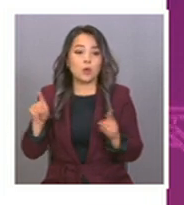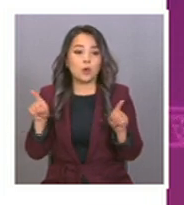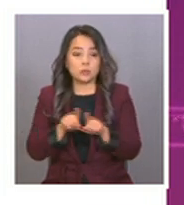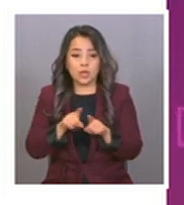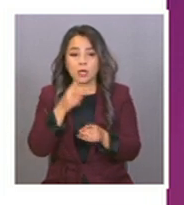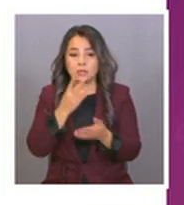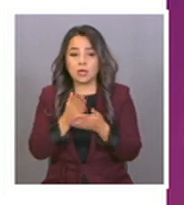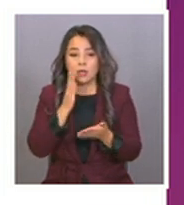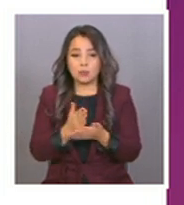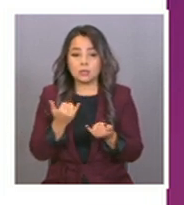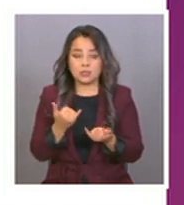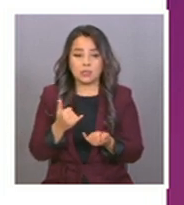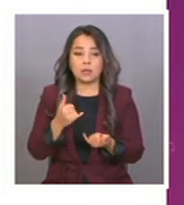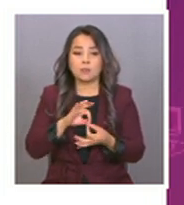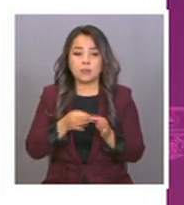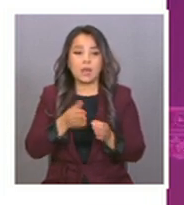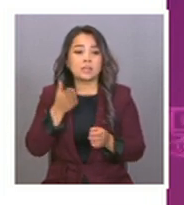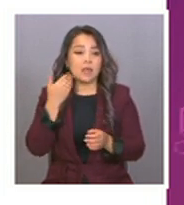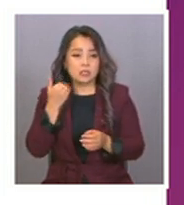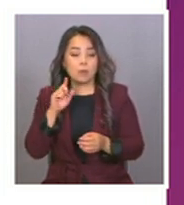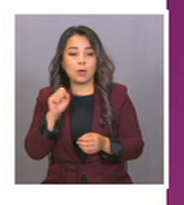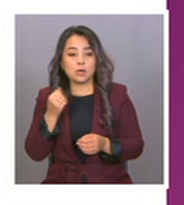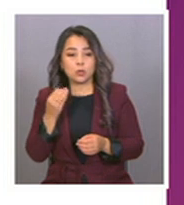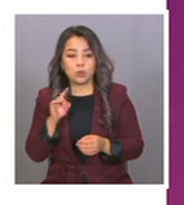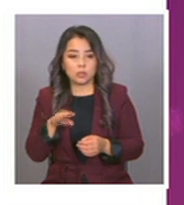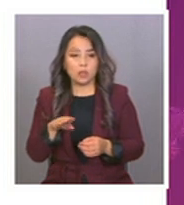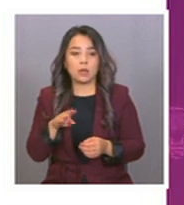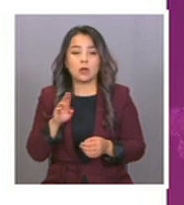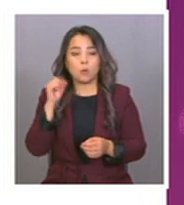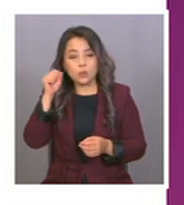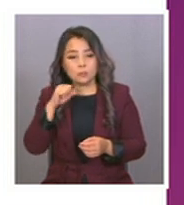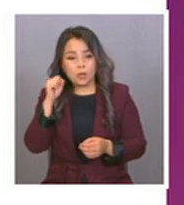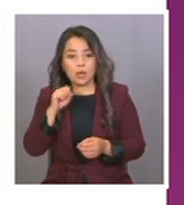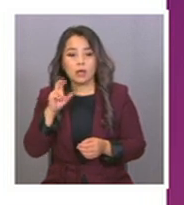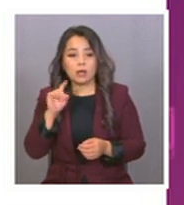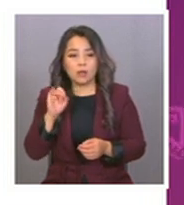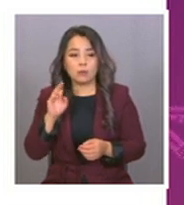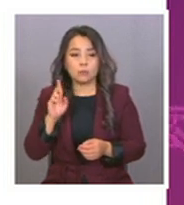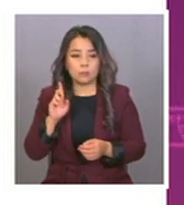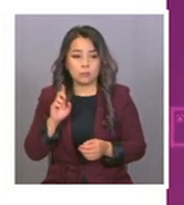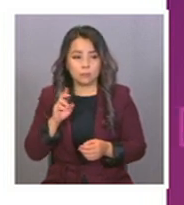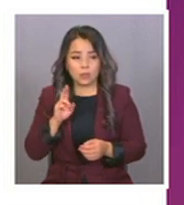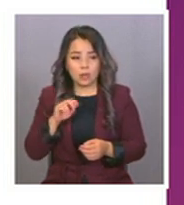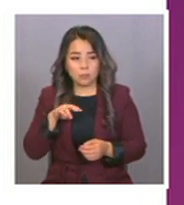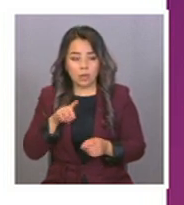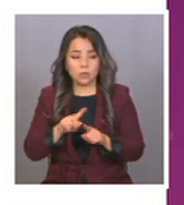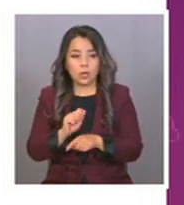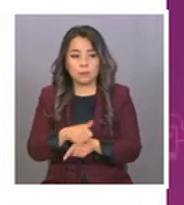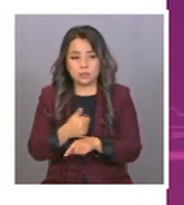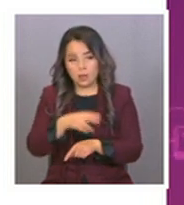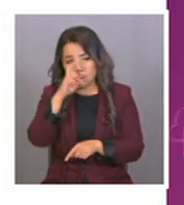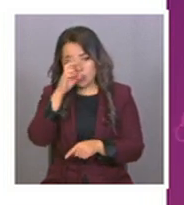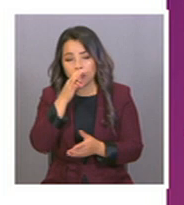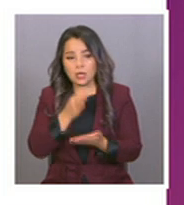елдер, әсіресе татар, башқұрт, қарағалпақ, өзбек халықтары бас биіміз деп санаған.